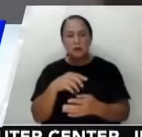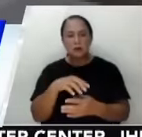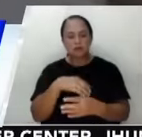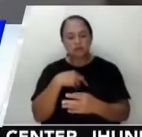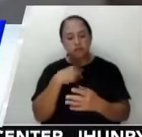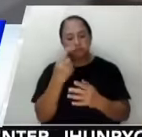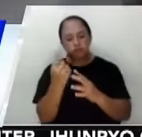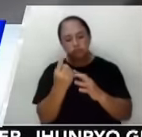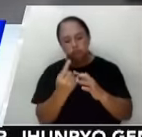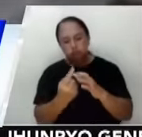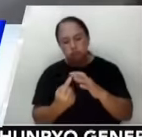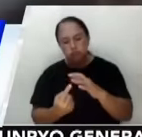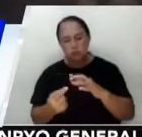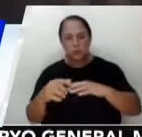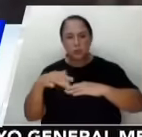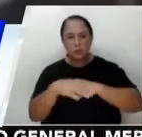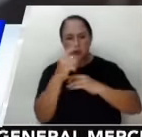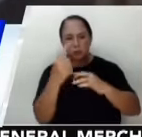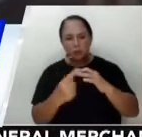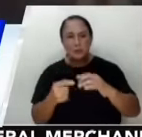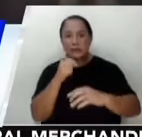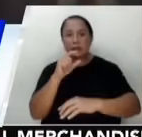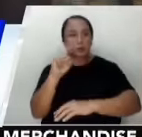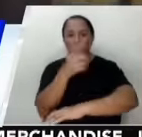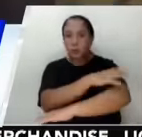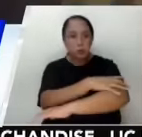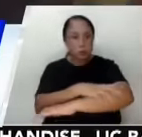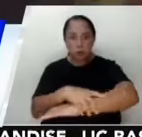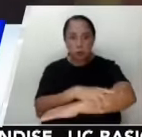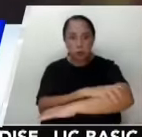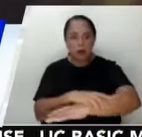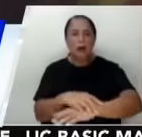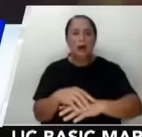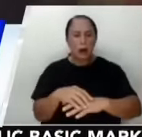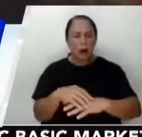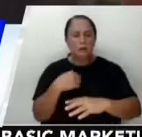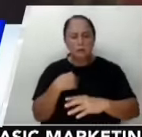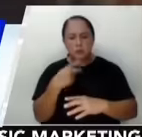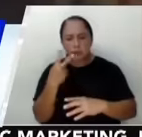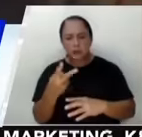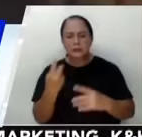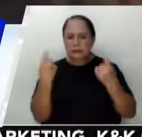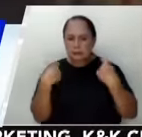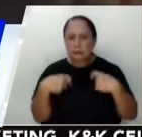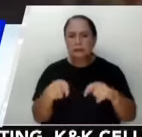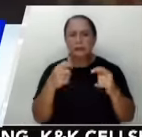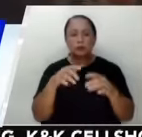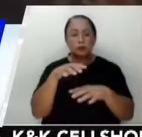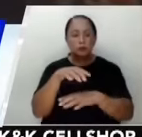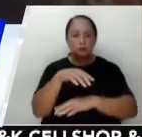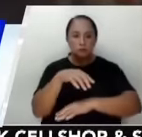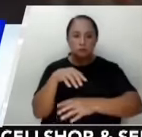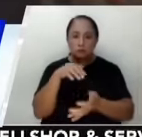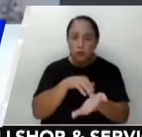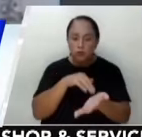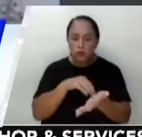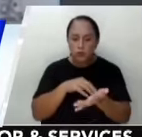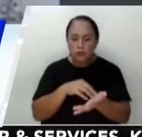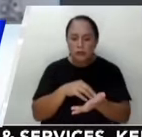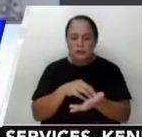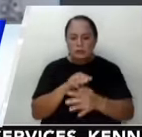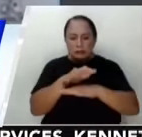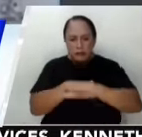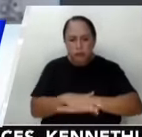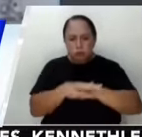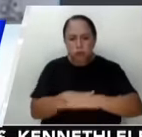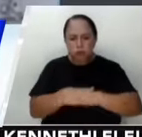Renon, hindi lang sa braso, nasa labay ang anak niya. Kaya kahit nagsumikap daw ang doktor na iligtas ito, hindi kinaya. Dami ng